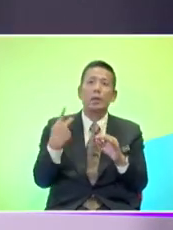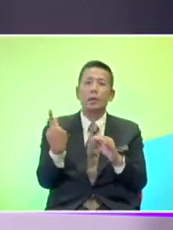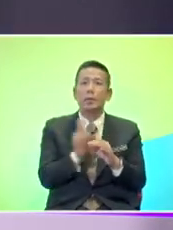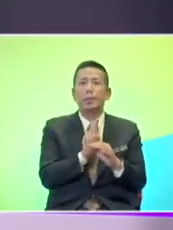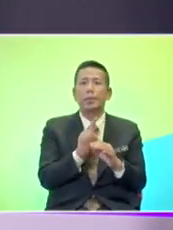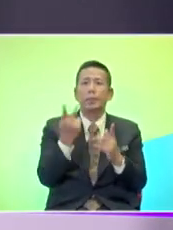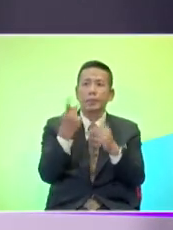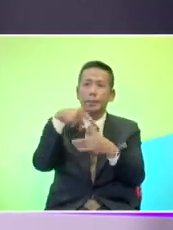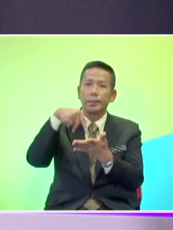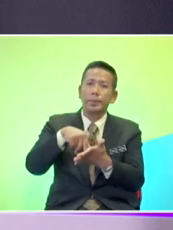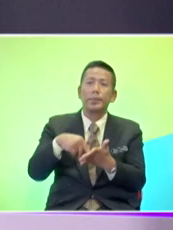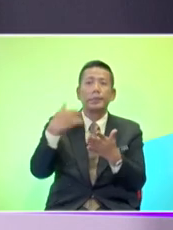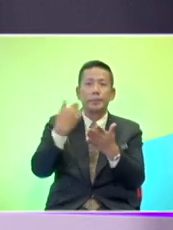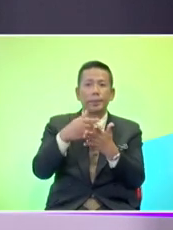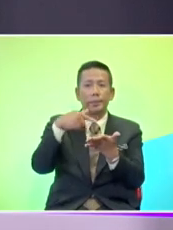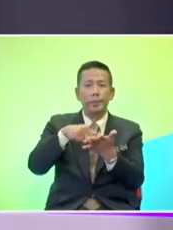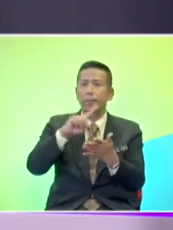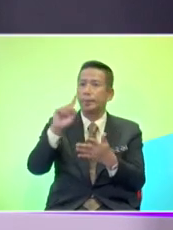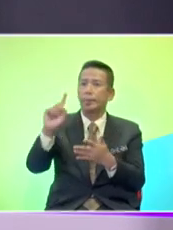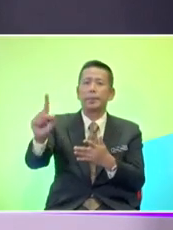kita kali ini bagaimana aplikasi